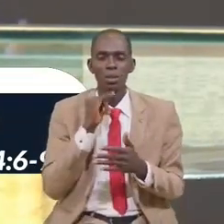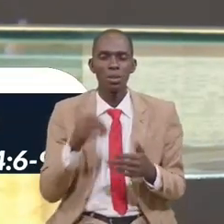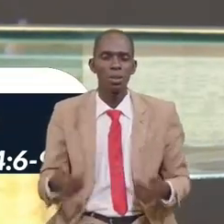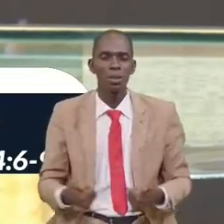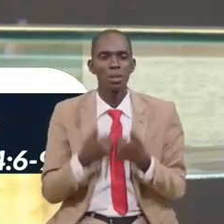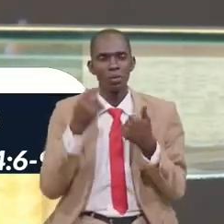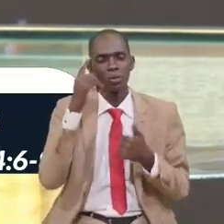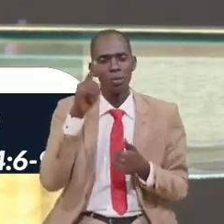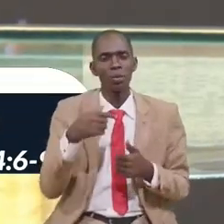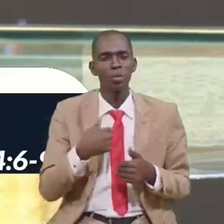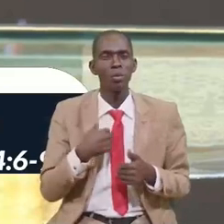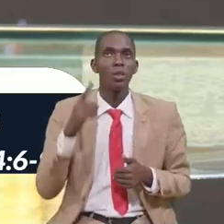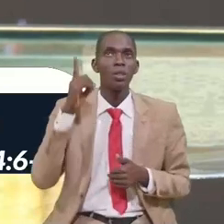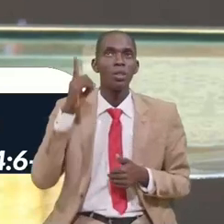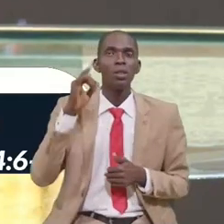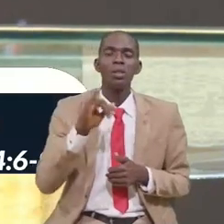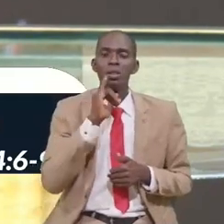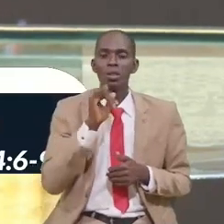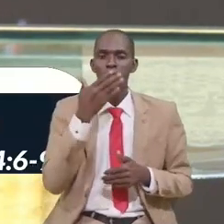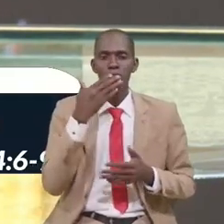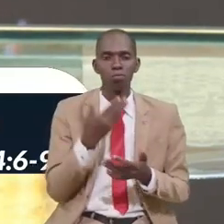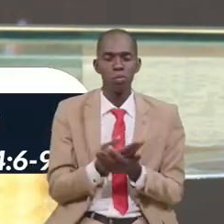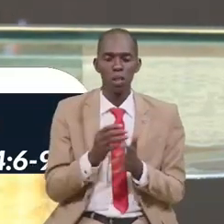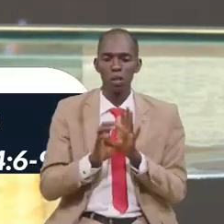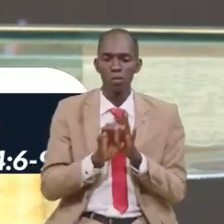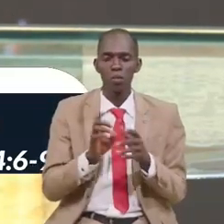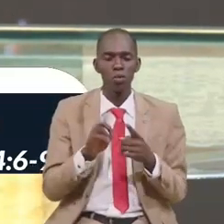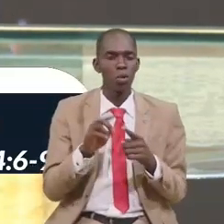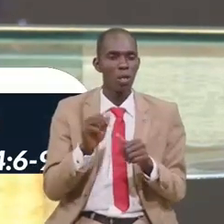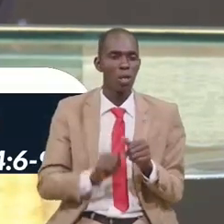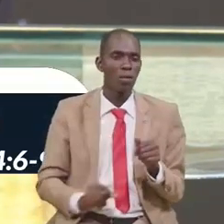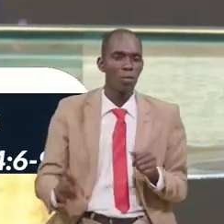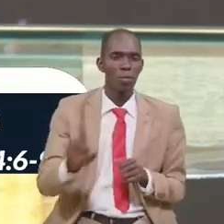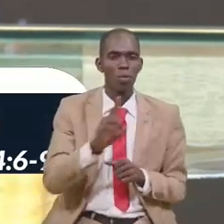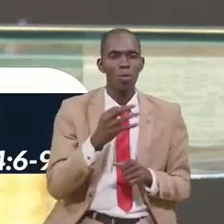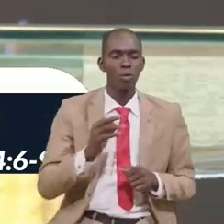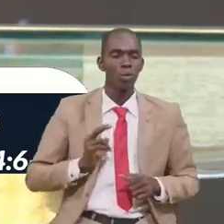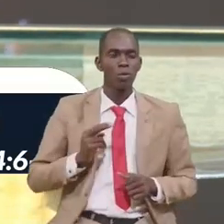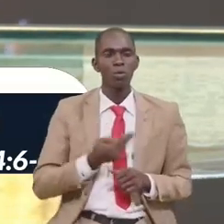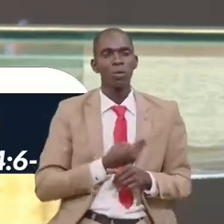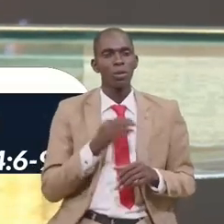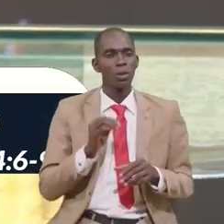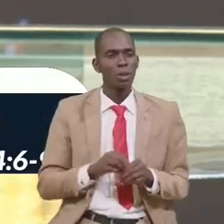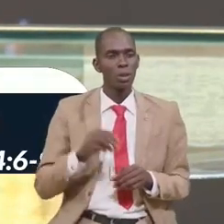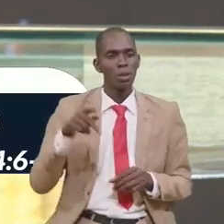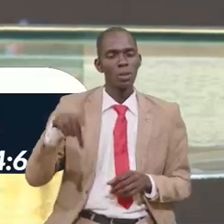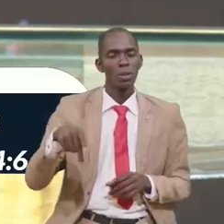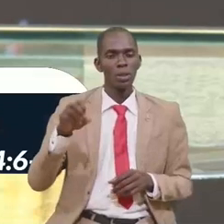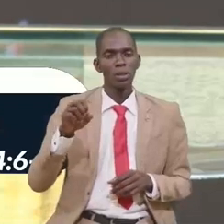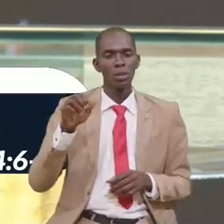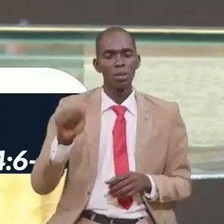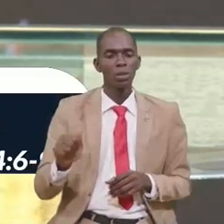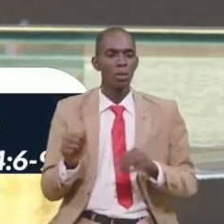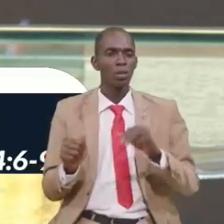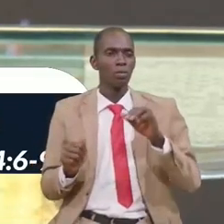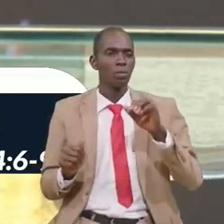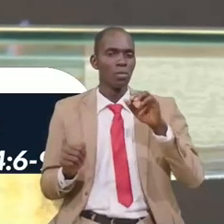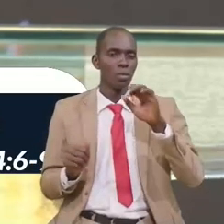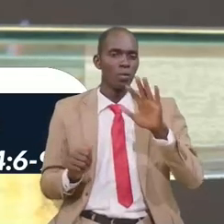un modèle pour chacun de nous. En psaume 5, verset